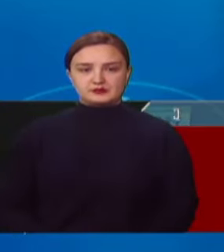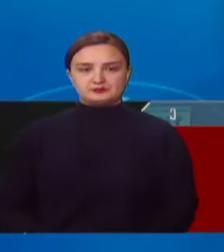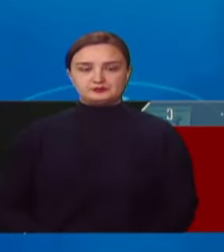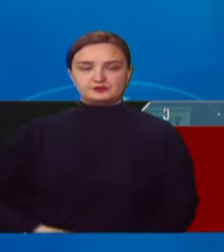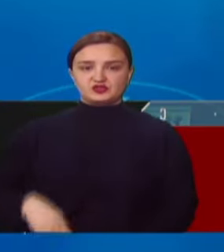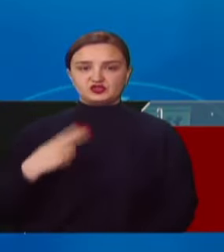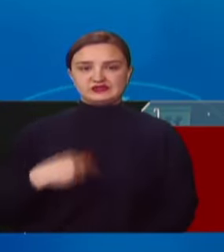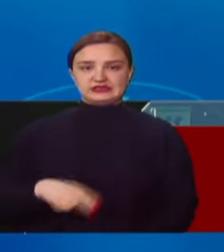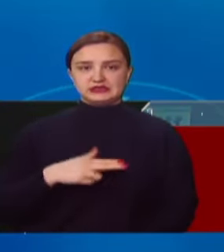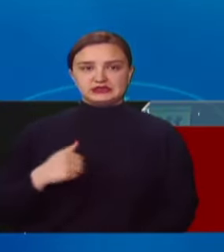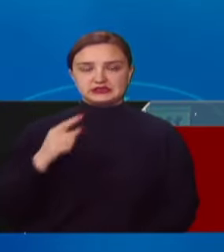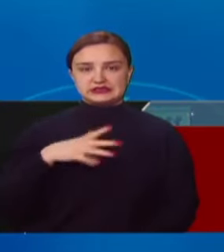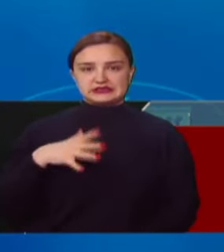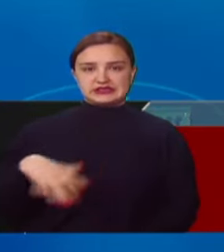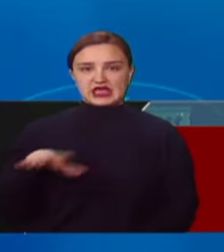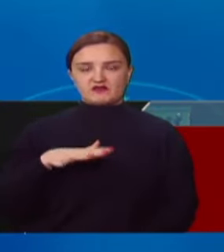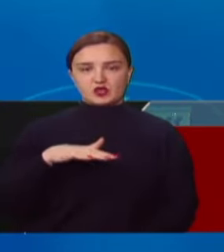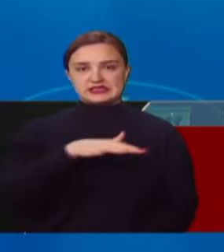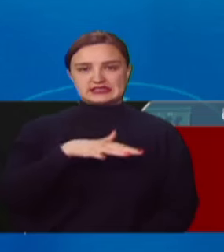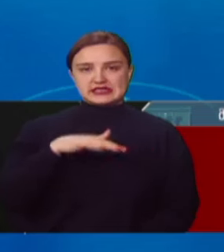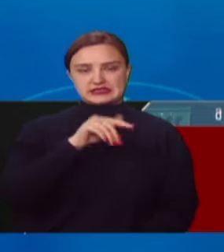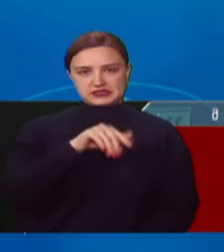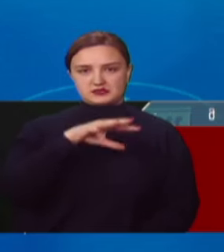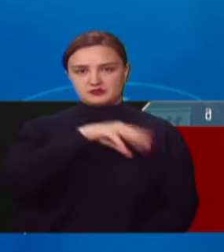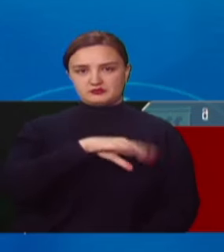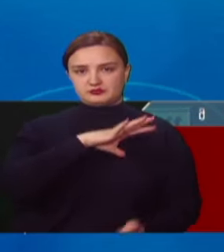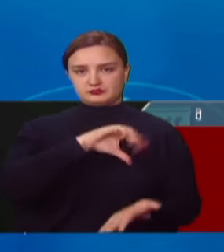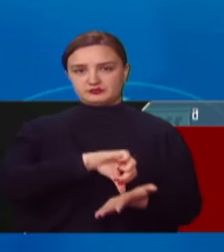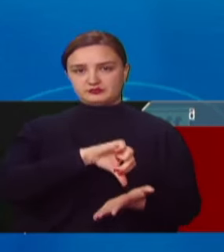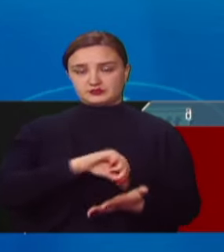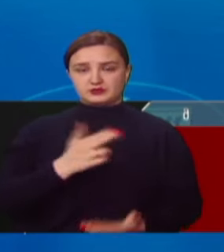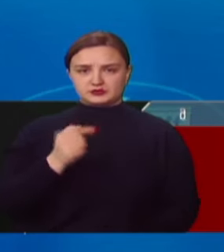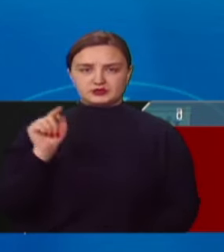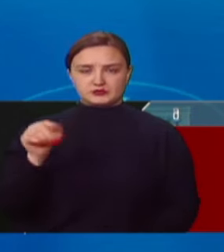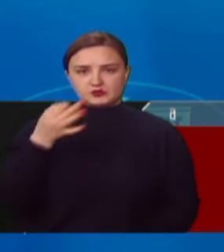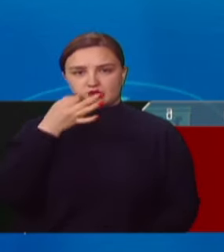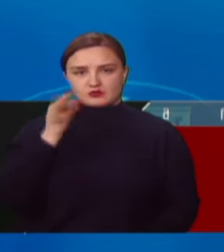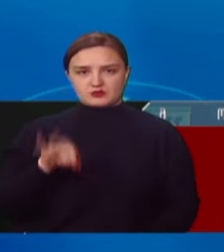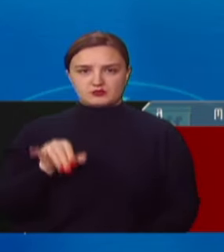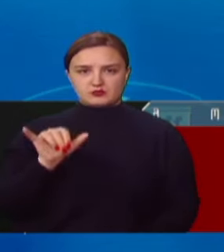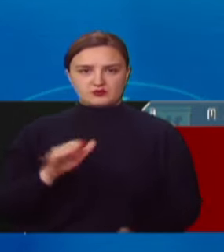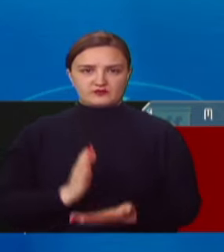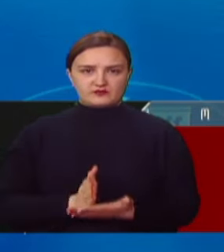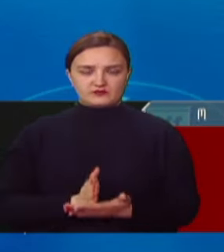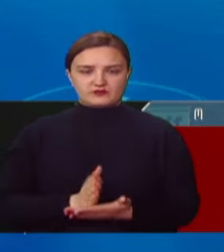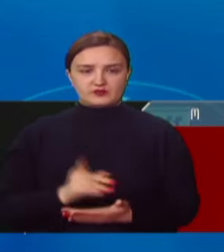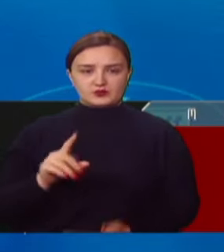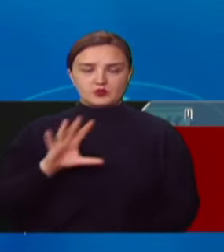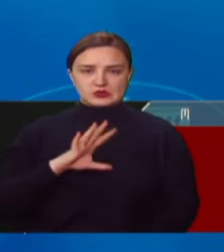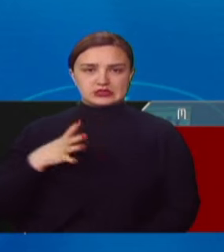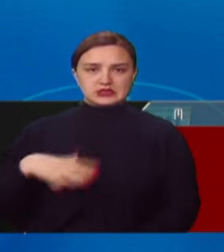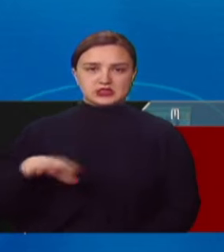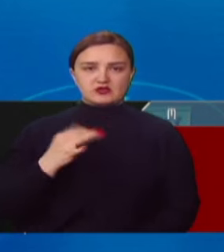საქართველოს სექციას წარმოადგენდა, აქედან გამომდინარე, რა თქმა უნდა, აქვს მას დიდი გამოცდილება, რომ იყოს